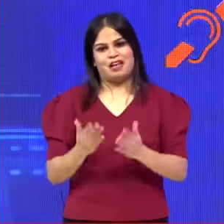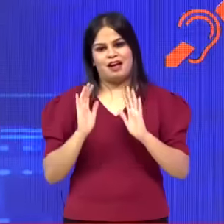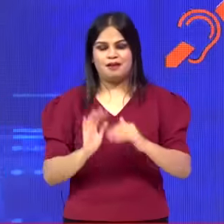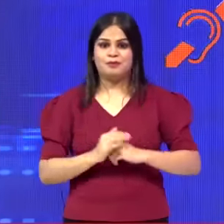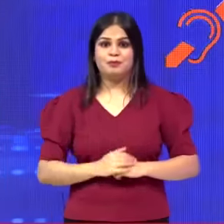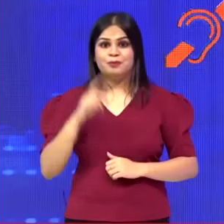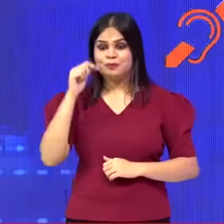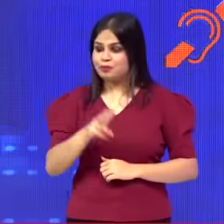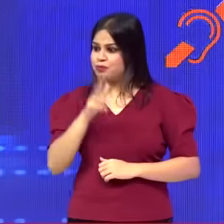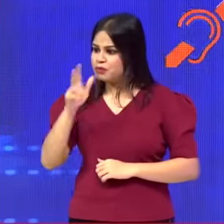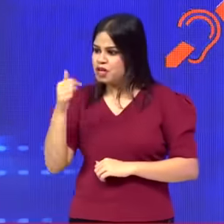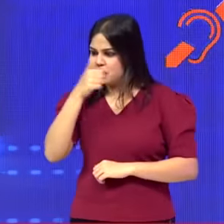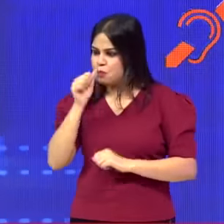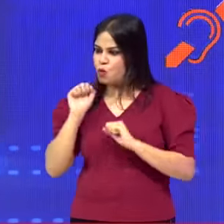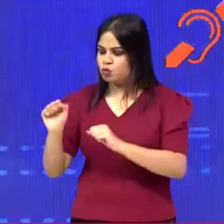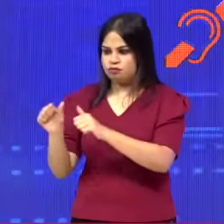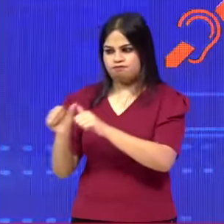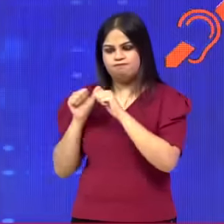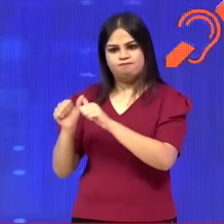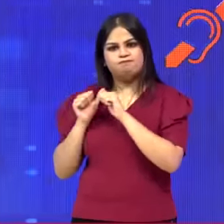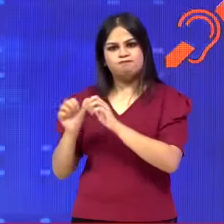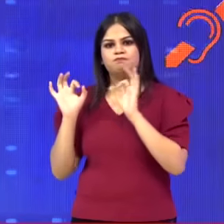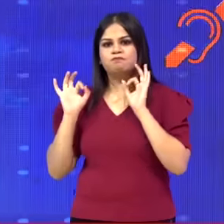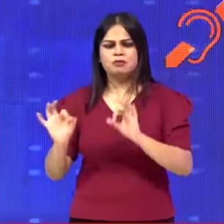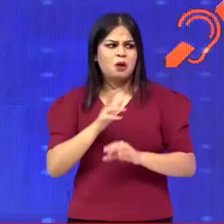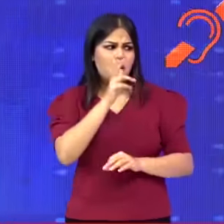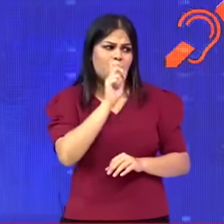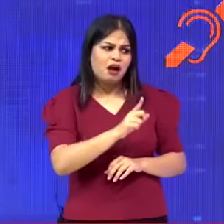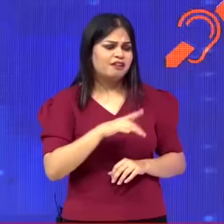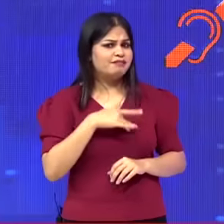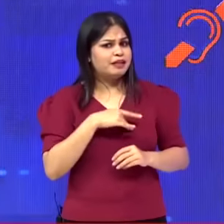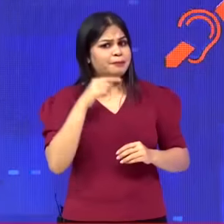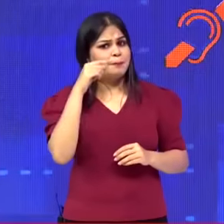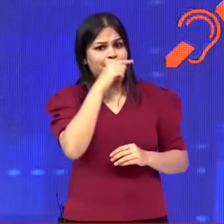सलमान, आपने बहुत अच्छे जवाब दिए, फिर भी मैं गिल्टी हूँ।